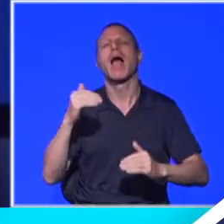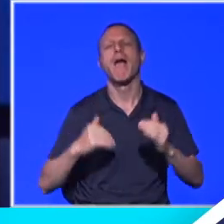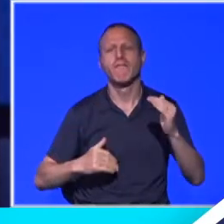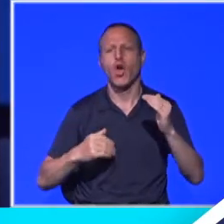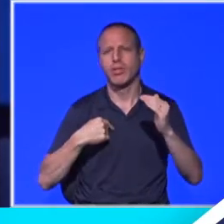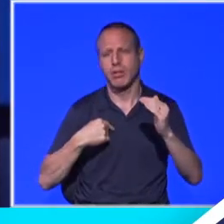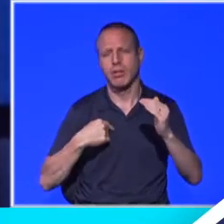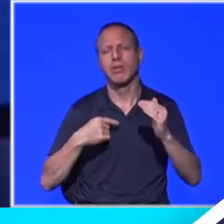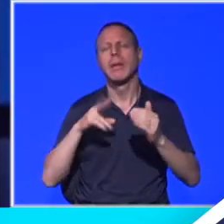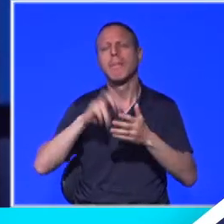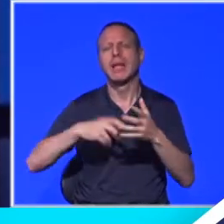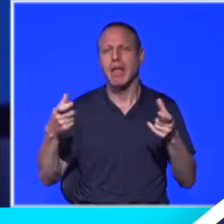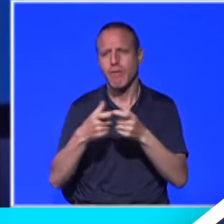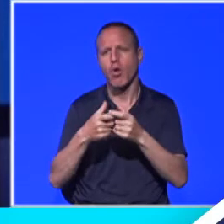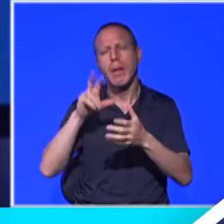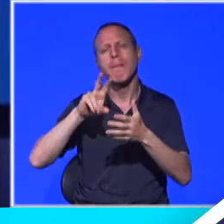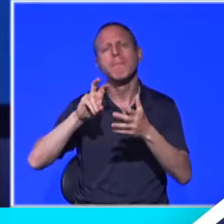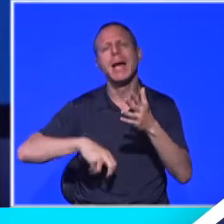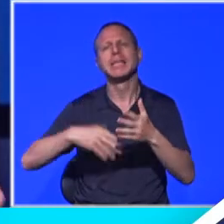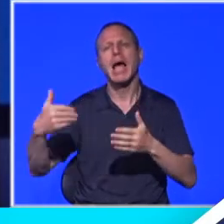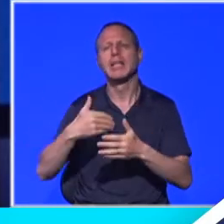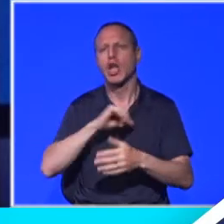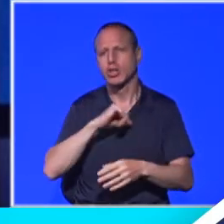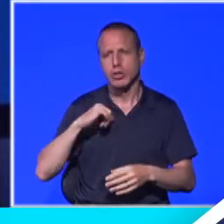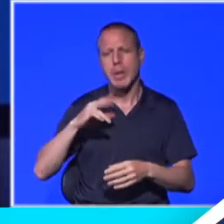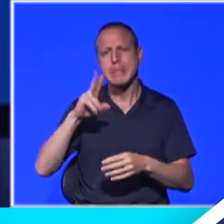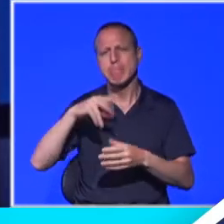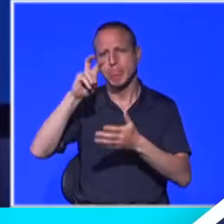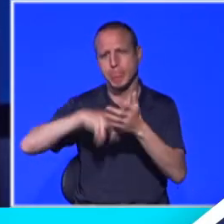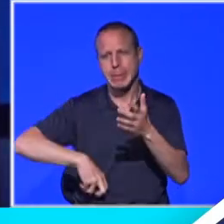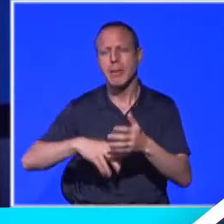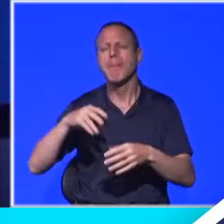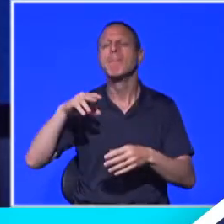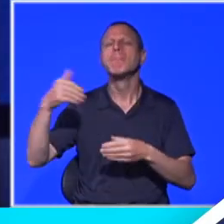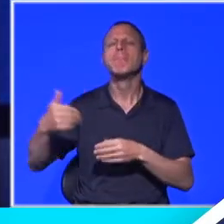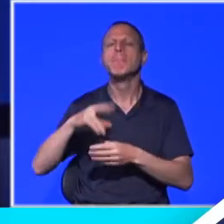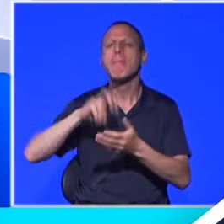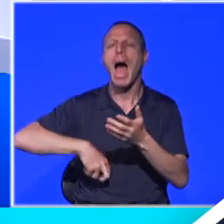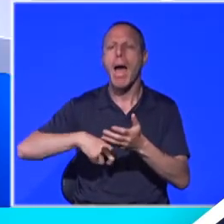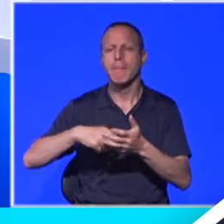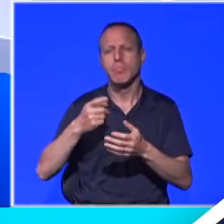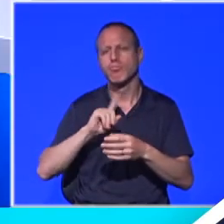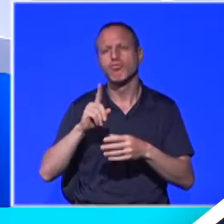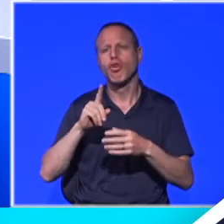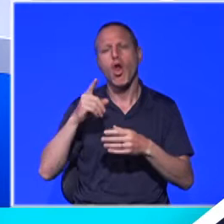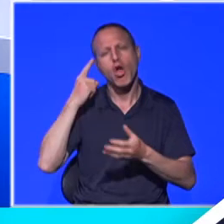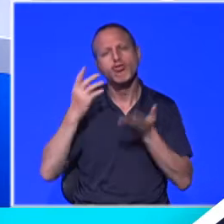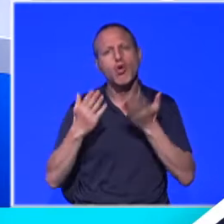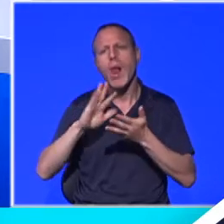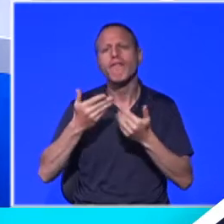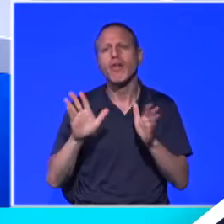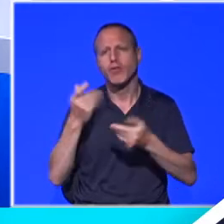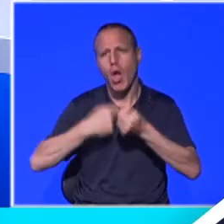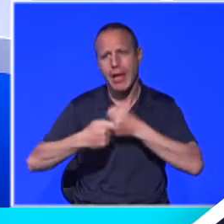אפשר להטיל מיסים על המע"מ, על כל מיני מיסי צריכה למיניהם, שלא מהווים לי שיקול איפה לפתוח את העסק, או האם